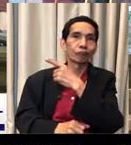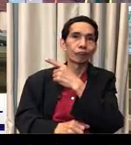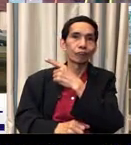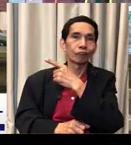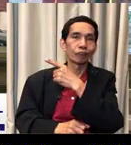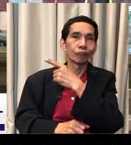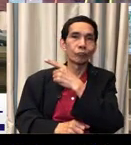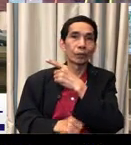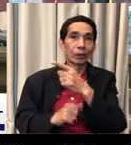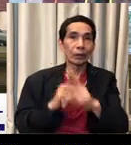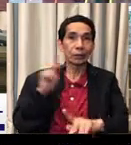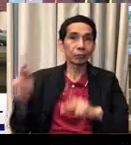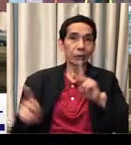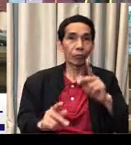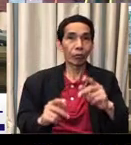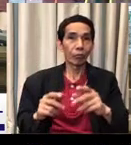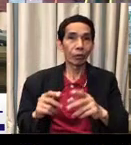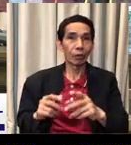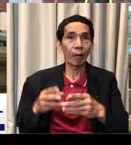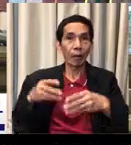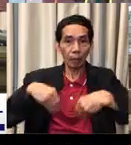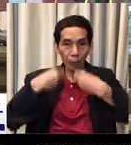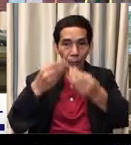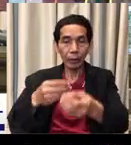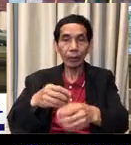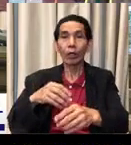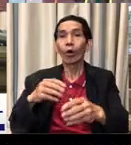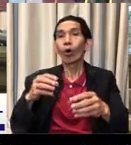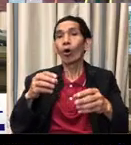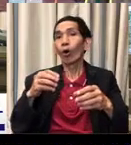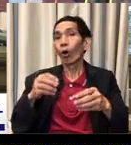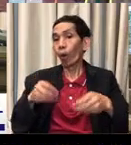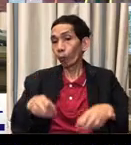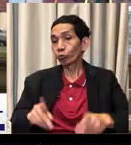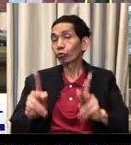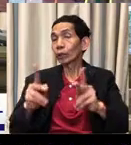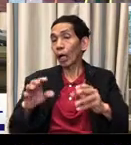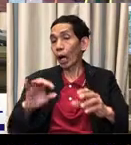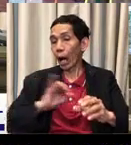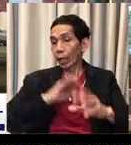ay itong mga to, binigyan ko ng pagkakataon.